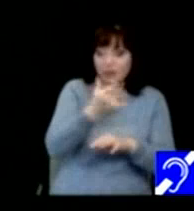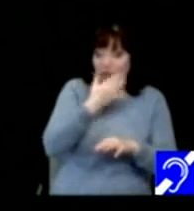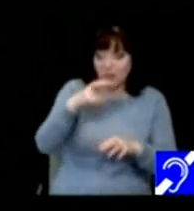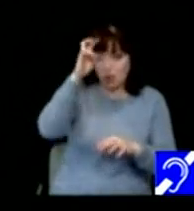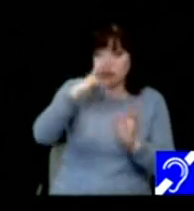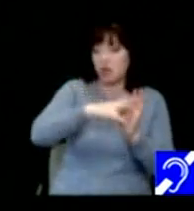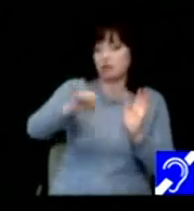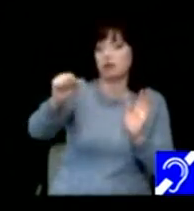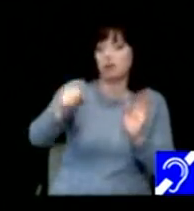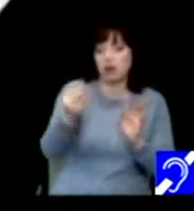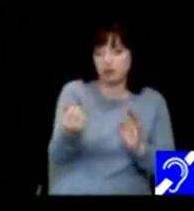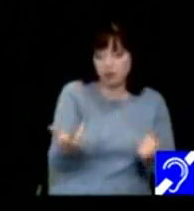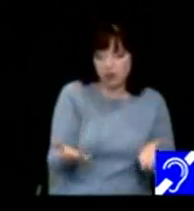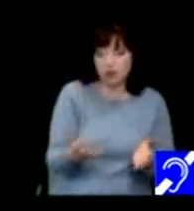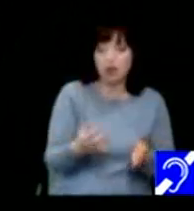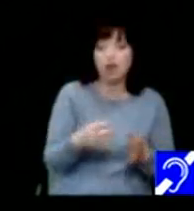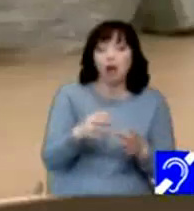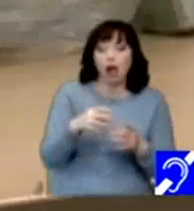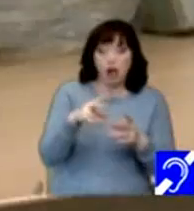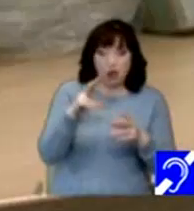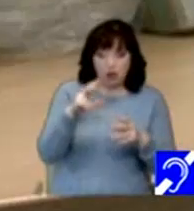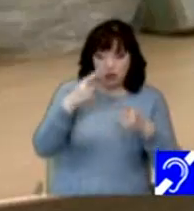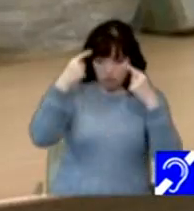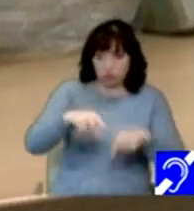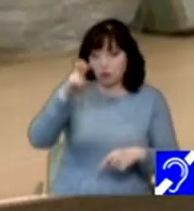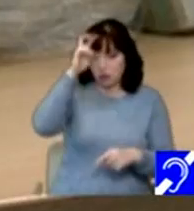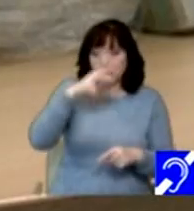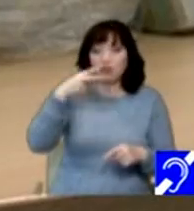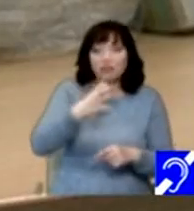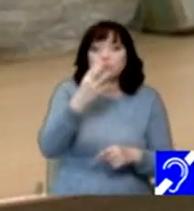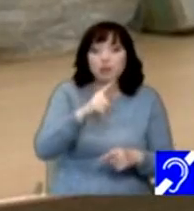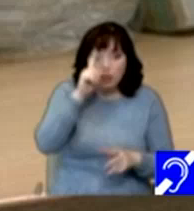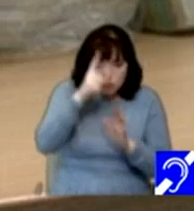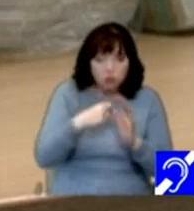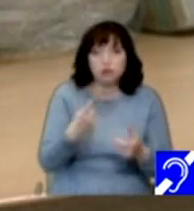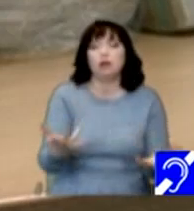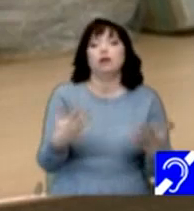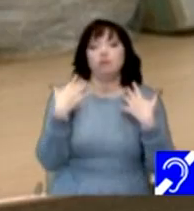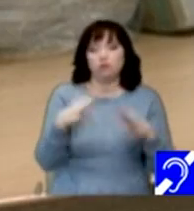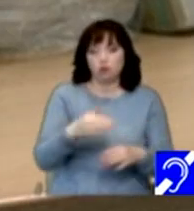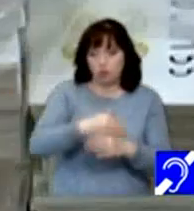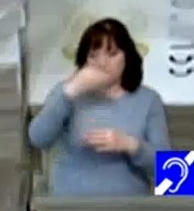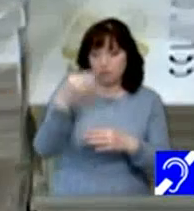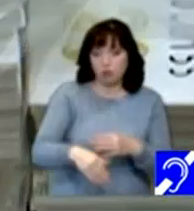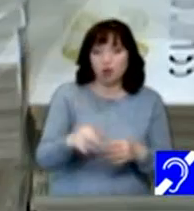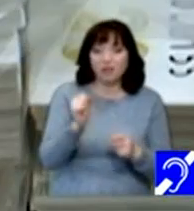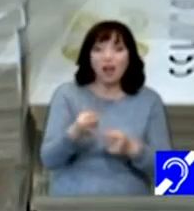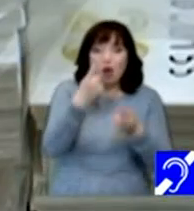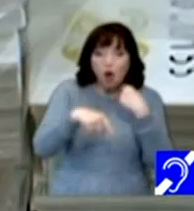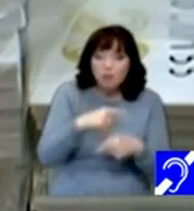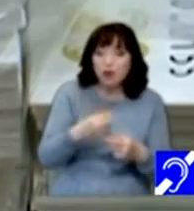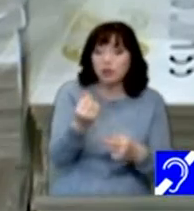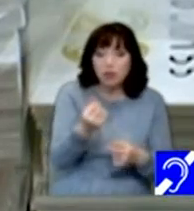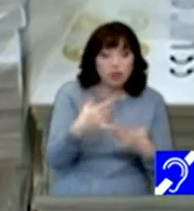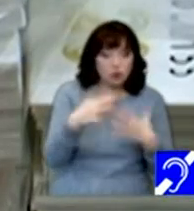cu privire la frauda bancară era deja cunoscută din aprilie 2015 din raportul Crol 1, iar deblocarea și ridicarea